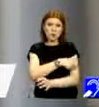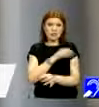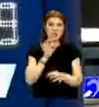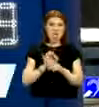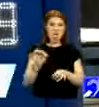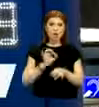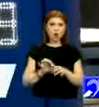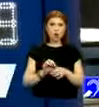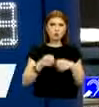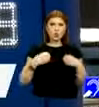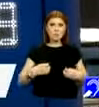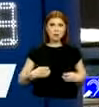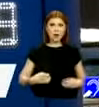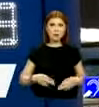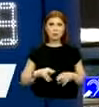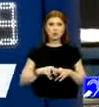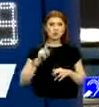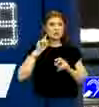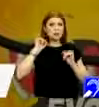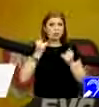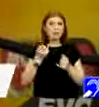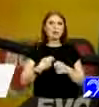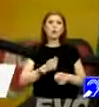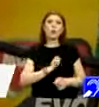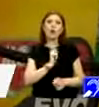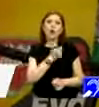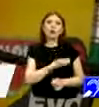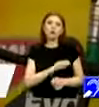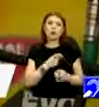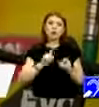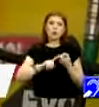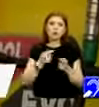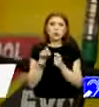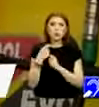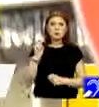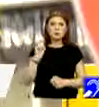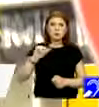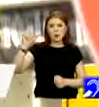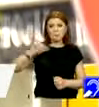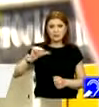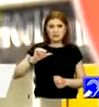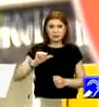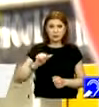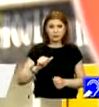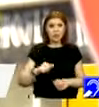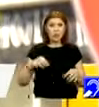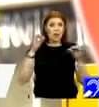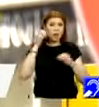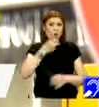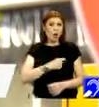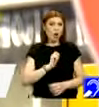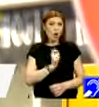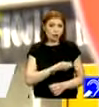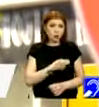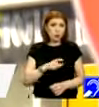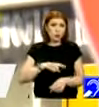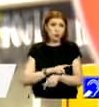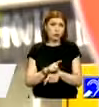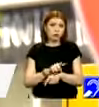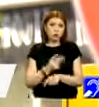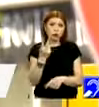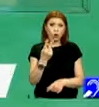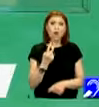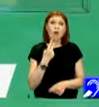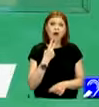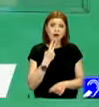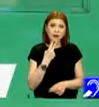Senat stadiul anchetei privind scumpirea benzinei și motorinei. Investigația va dura 2 ani. Piața este în continuare instabilă din